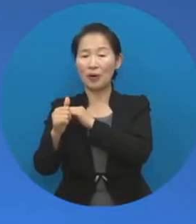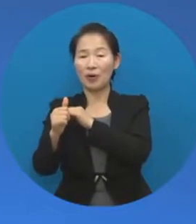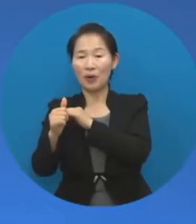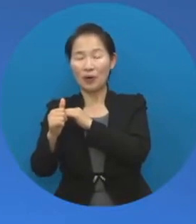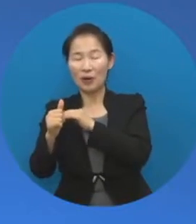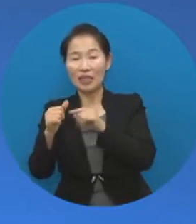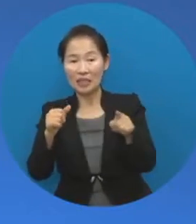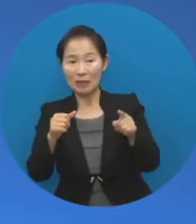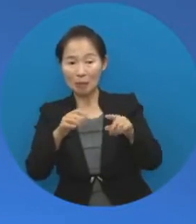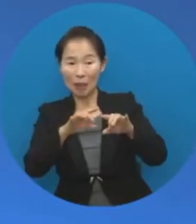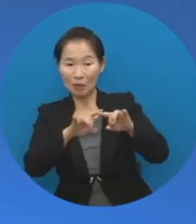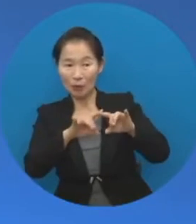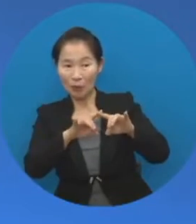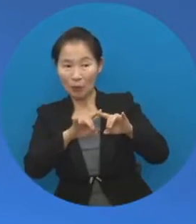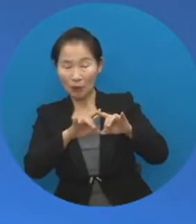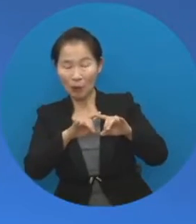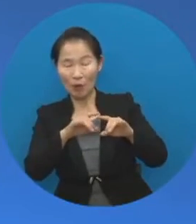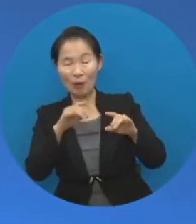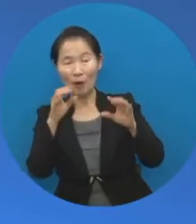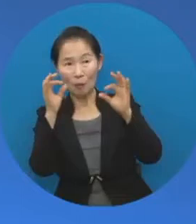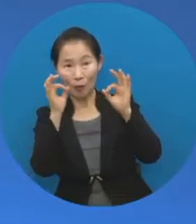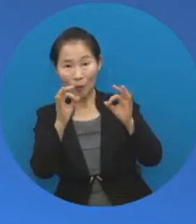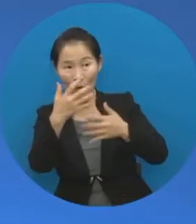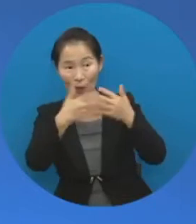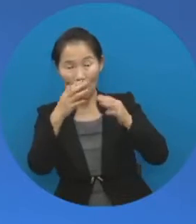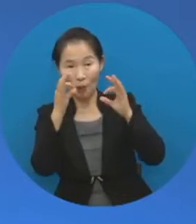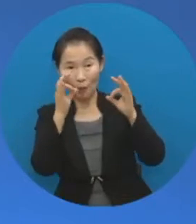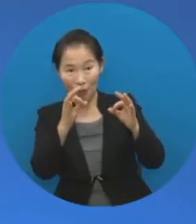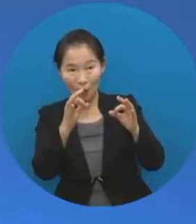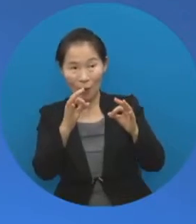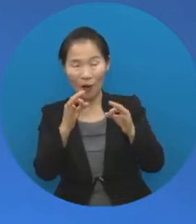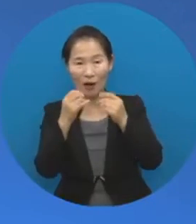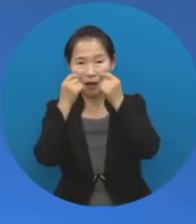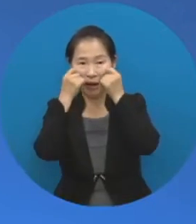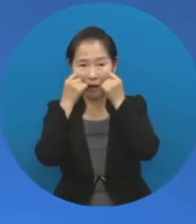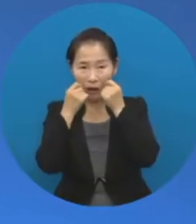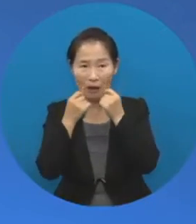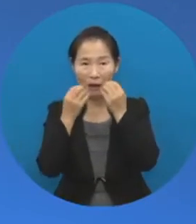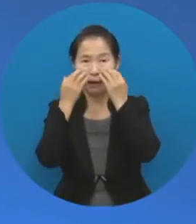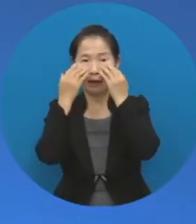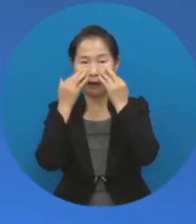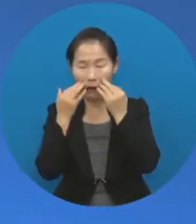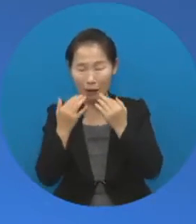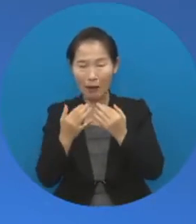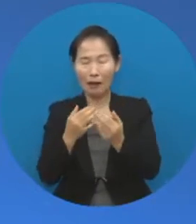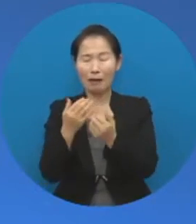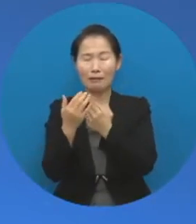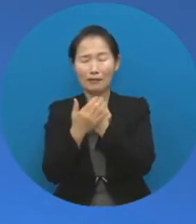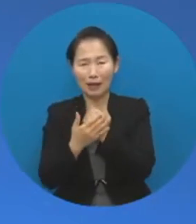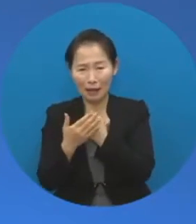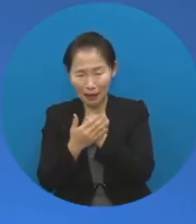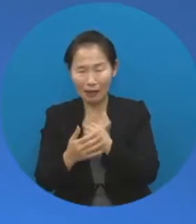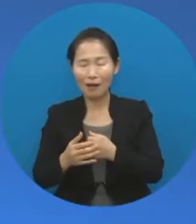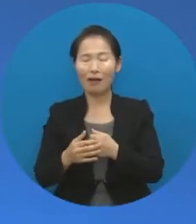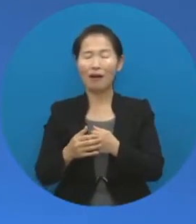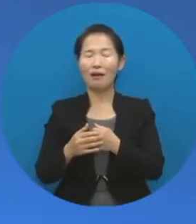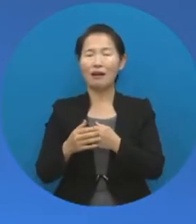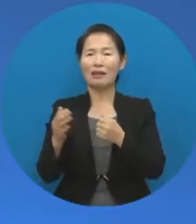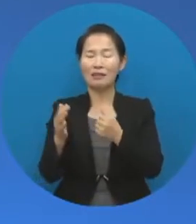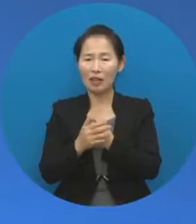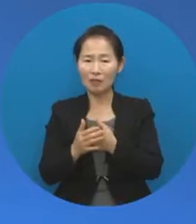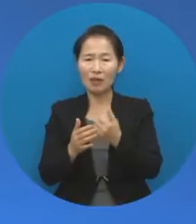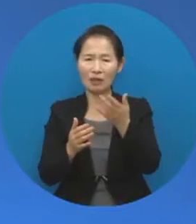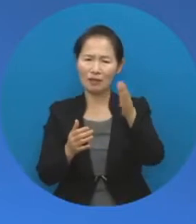그 방송을 봤는데 그 출판사 사장님이 또 막 눈물을 콧물을 흘리시고 은혜를 받으시고 저에게